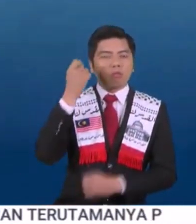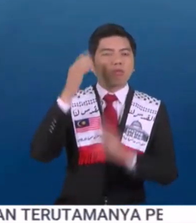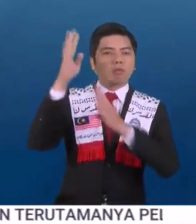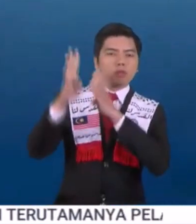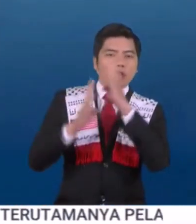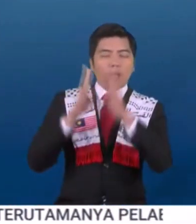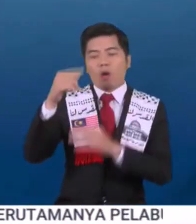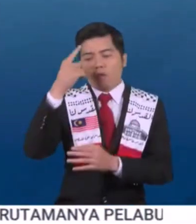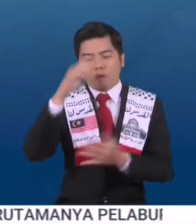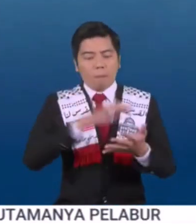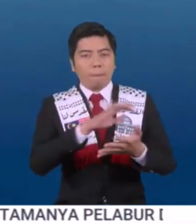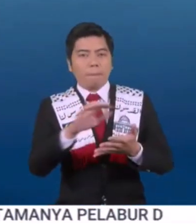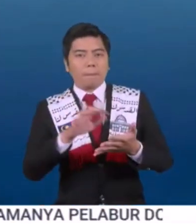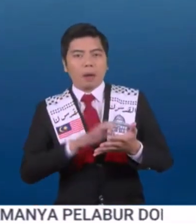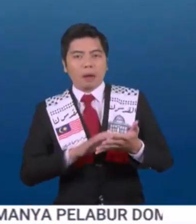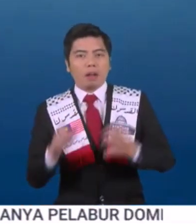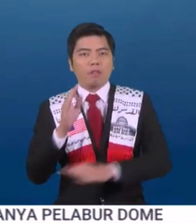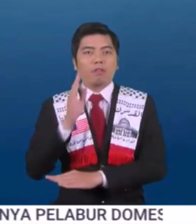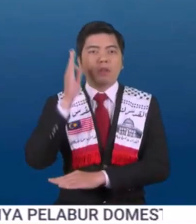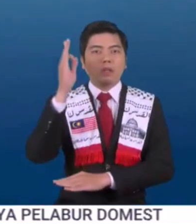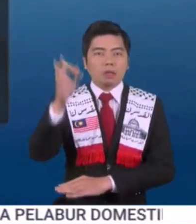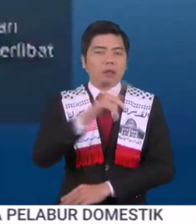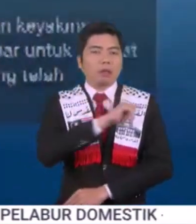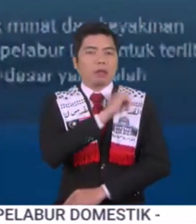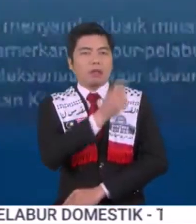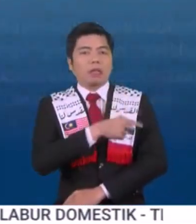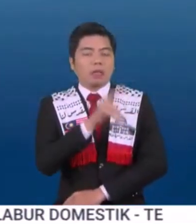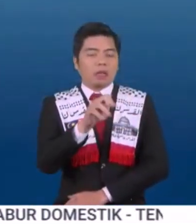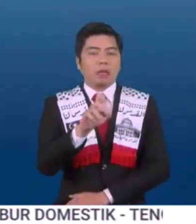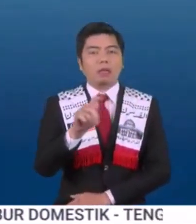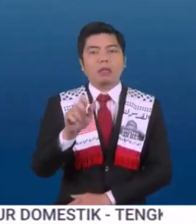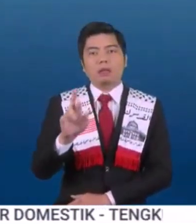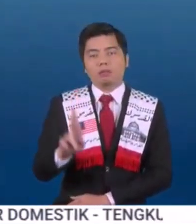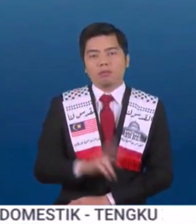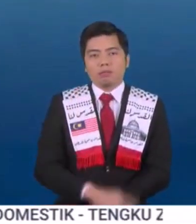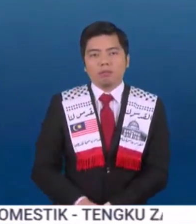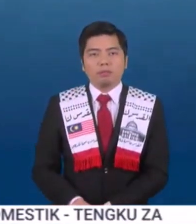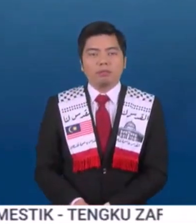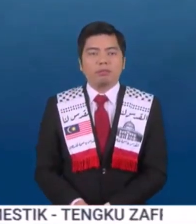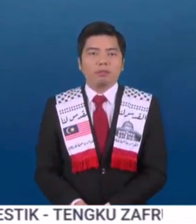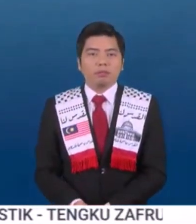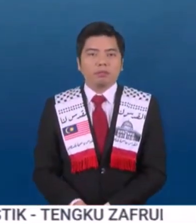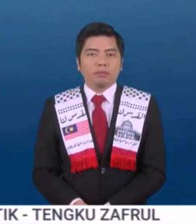mengenai pelaksanaan Pelan Hala Tuju Peralihan Tenaga Nasional NETR.